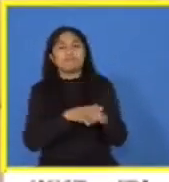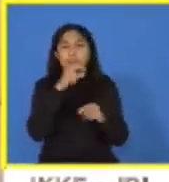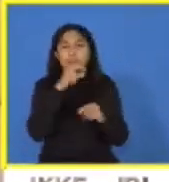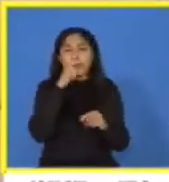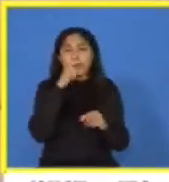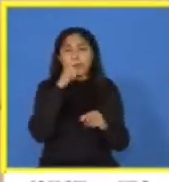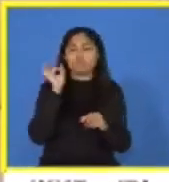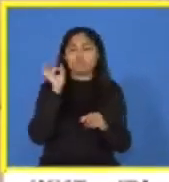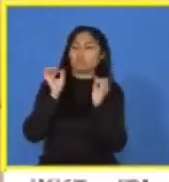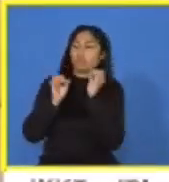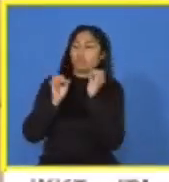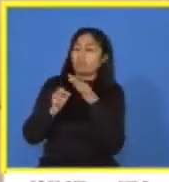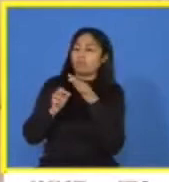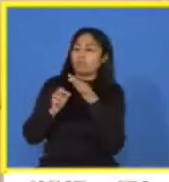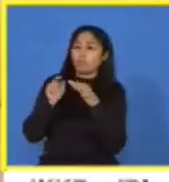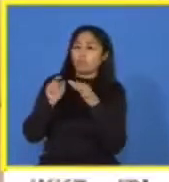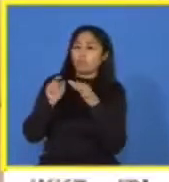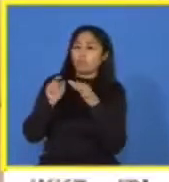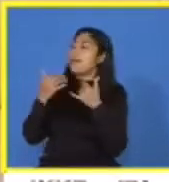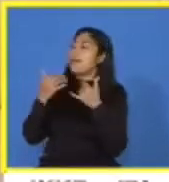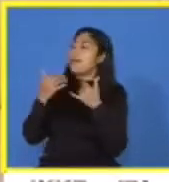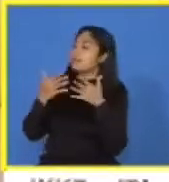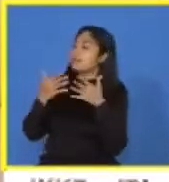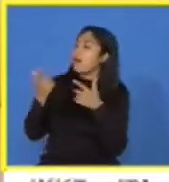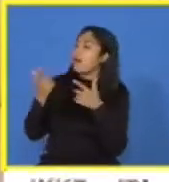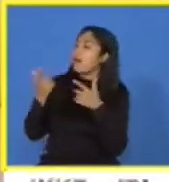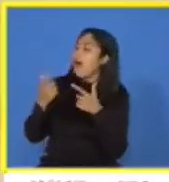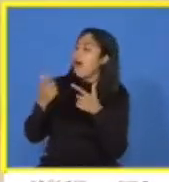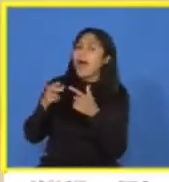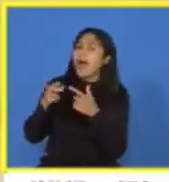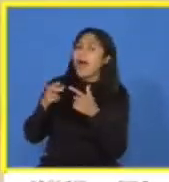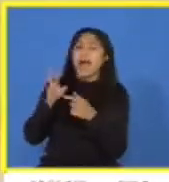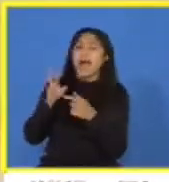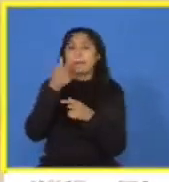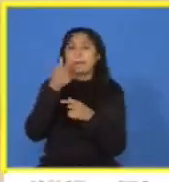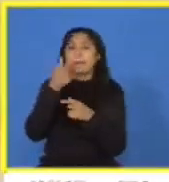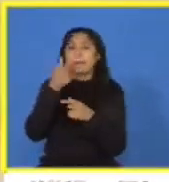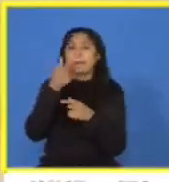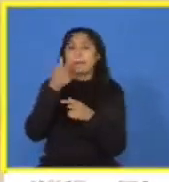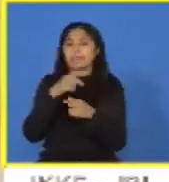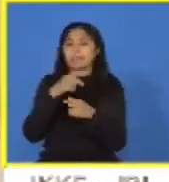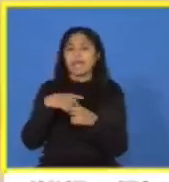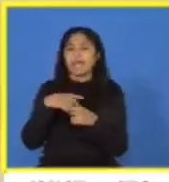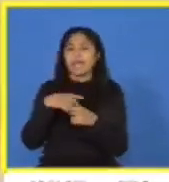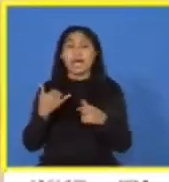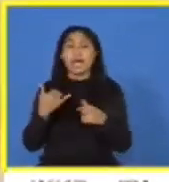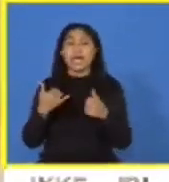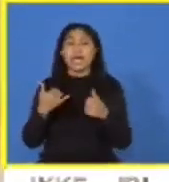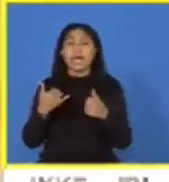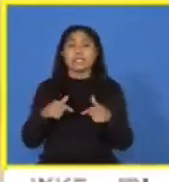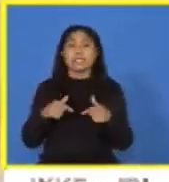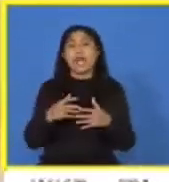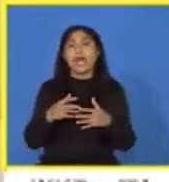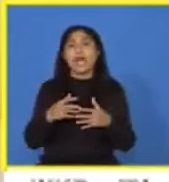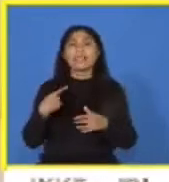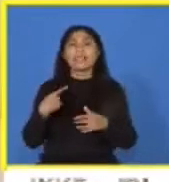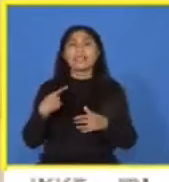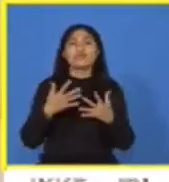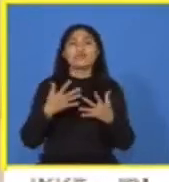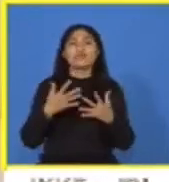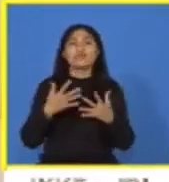adalah rapid test. Ya. Itu yang kita harapkan. Nah, kaitan tadi kita sudah berbicara. Ya. Halo.